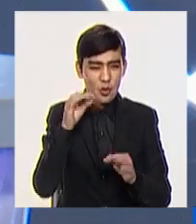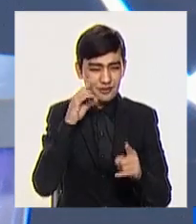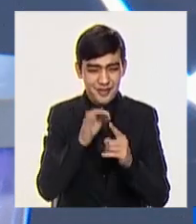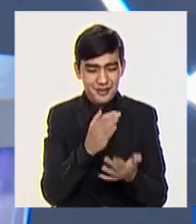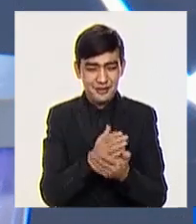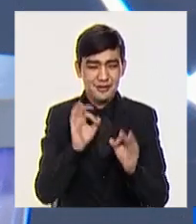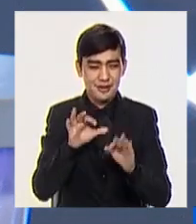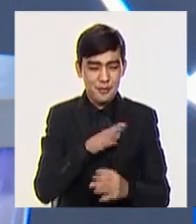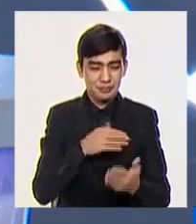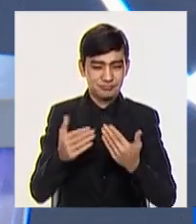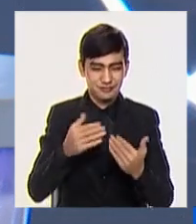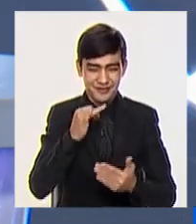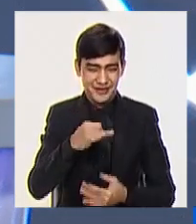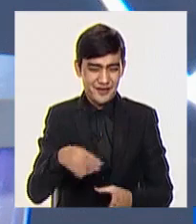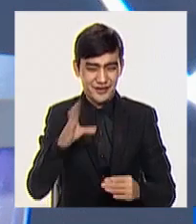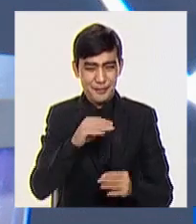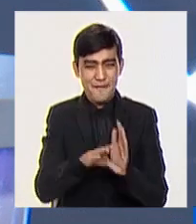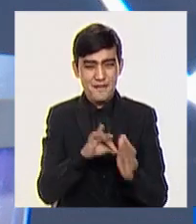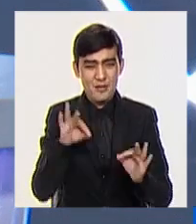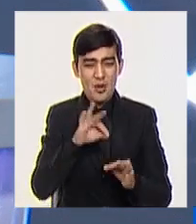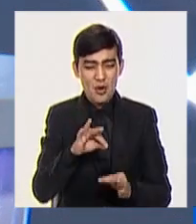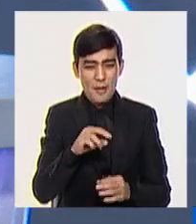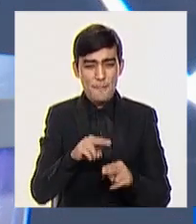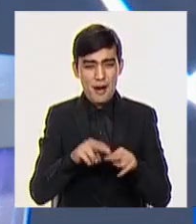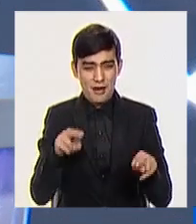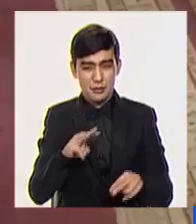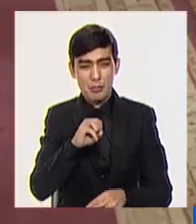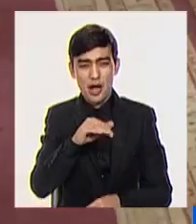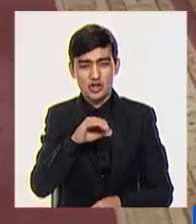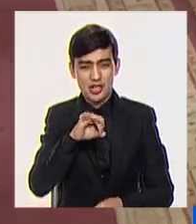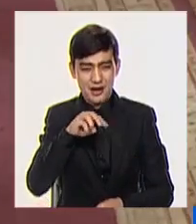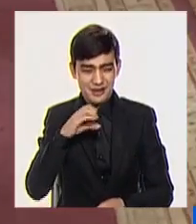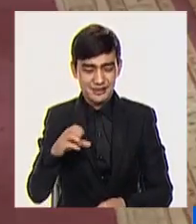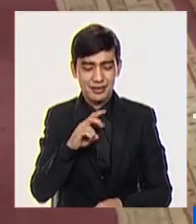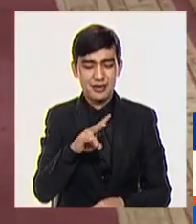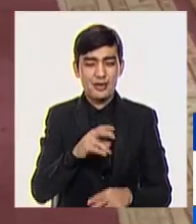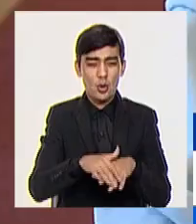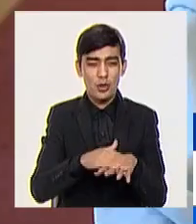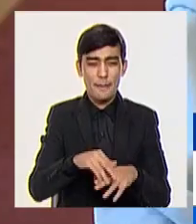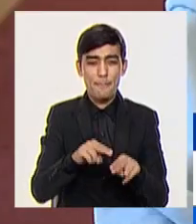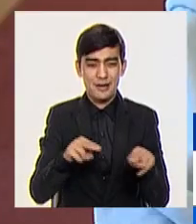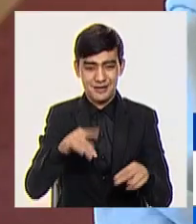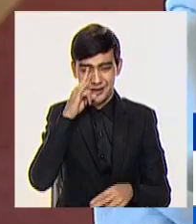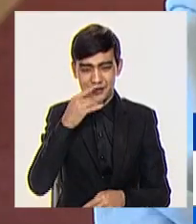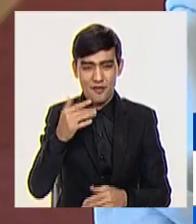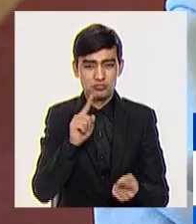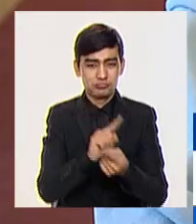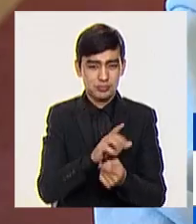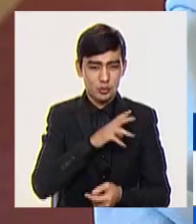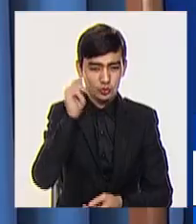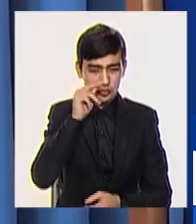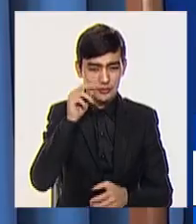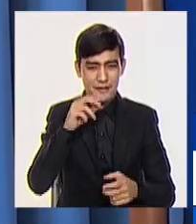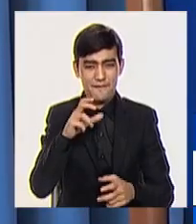объединения. На этот раз кандидаты в депутаты Мажилиса парламента от Народной партии Казахстана встретились с коллективом и